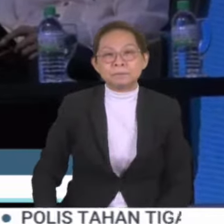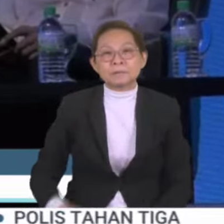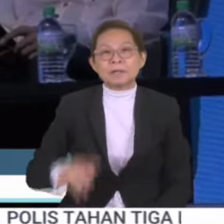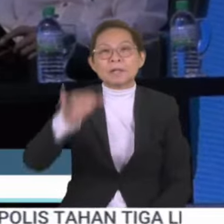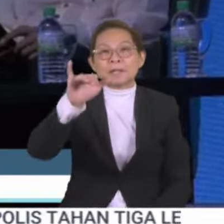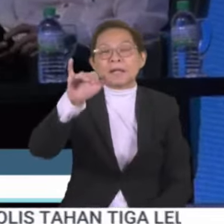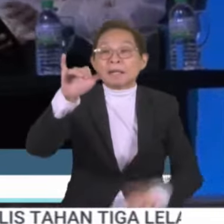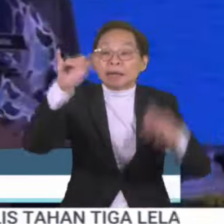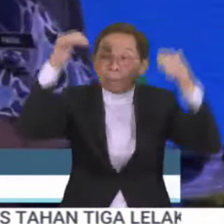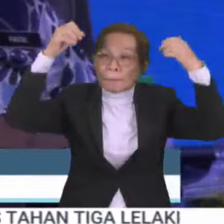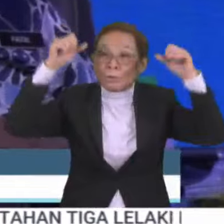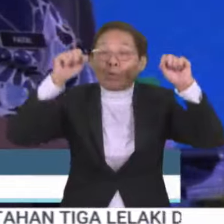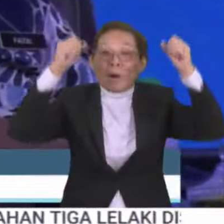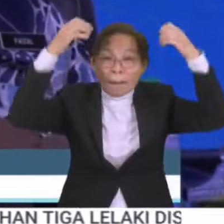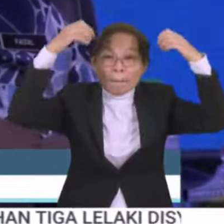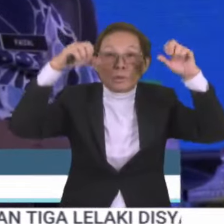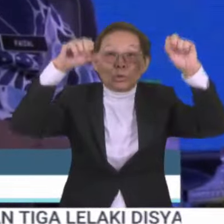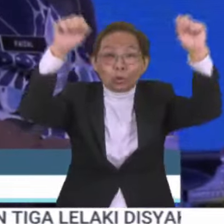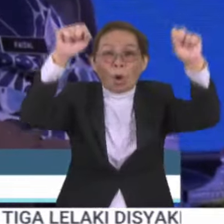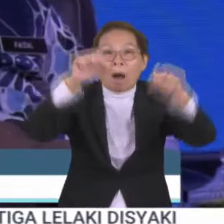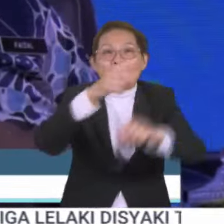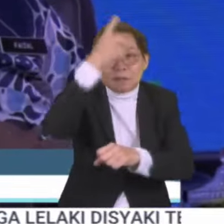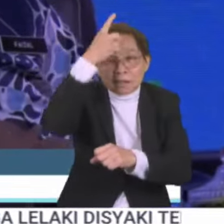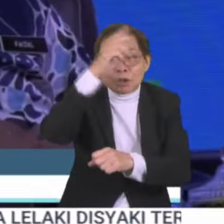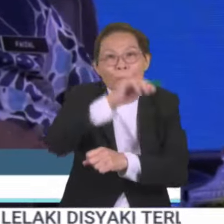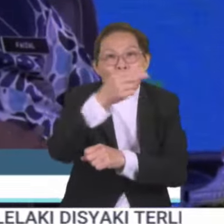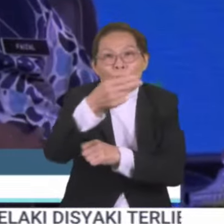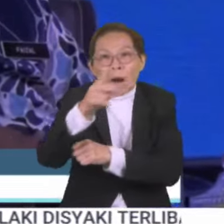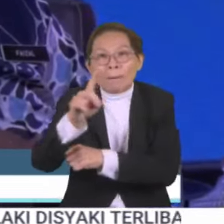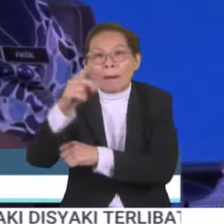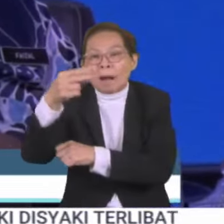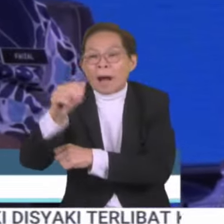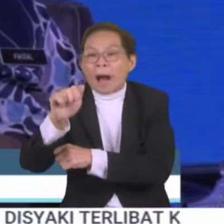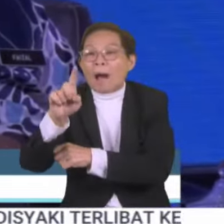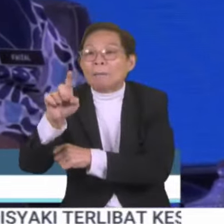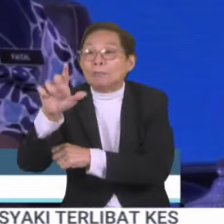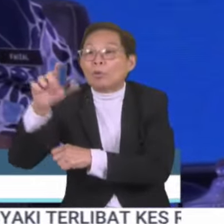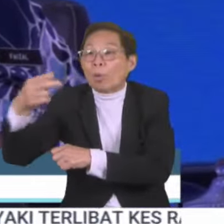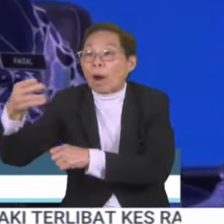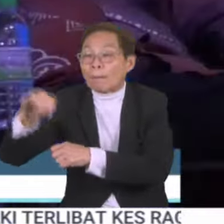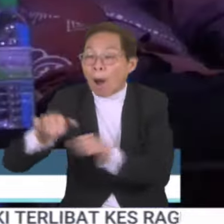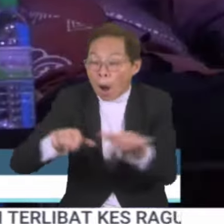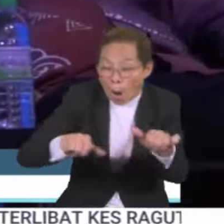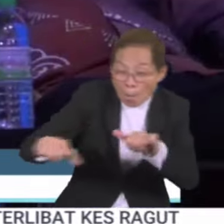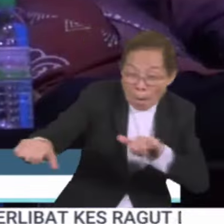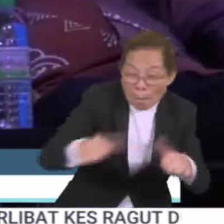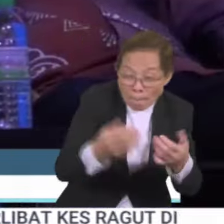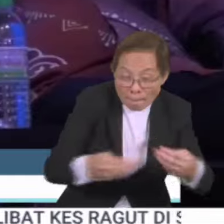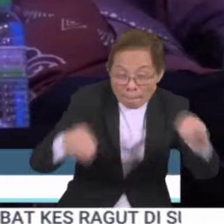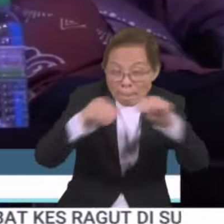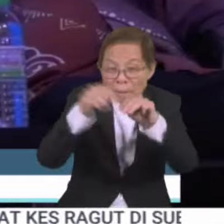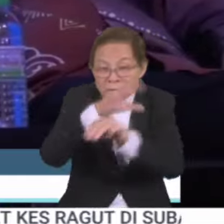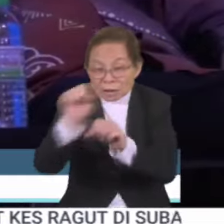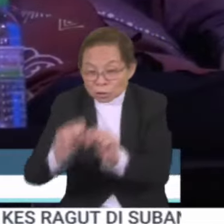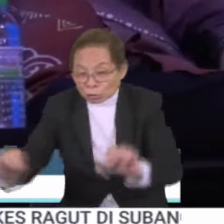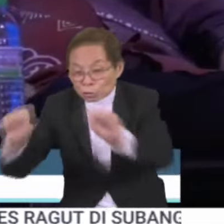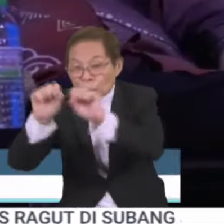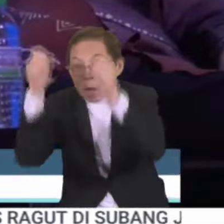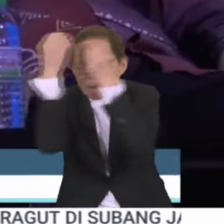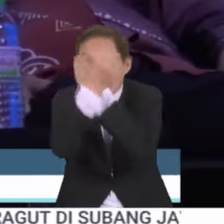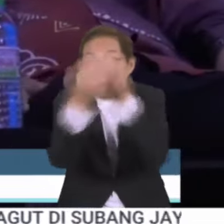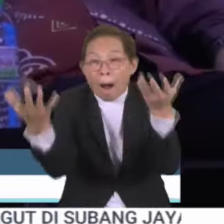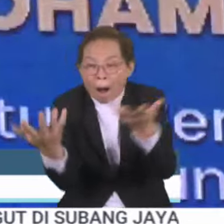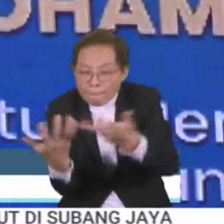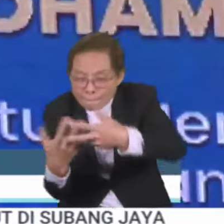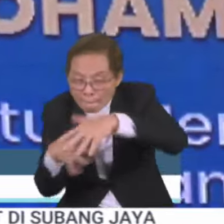Yang dipertuanya, Datuk Dr. Muhammad Abdul Hamid berkata dalam usaha mengimarahkan masjid dan surau tersebut, sistem maklumat